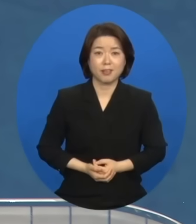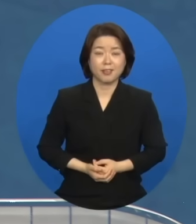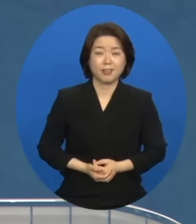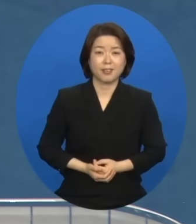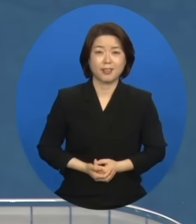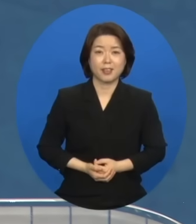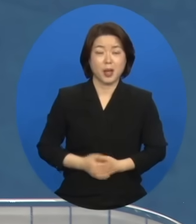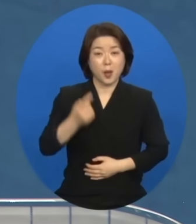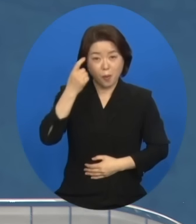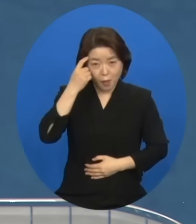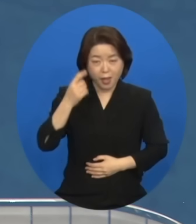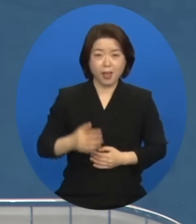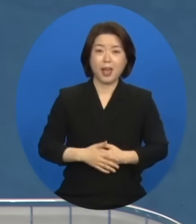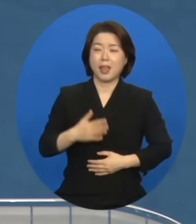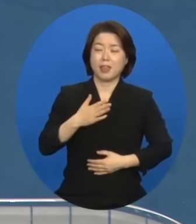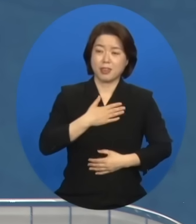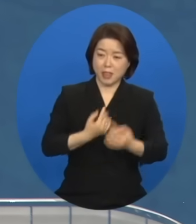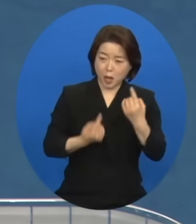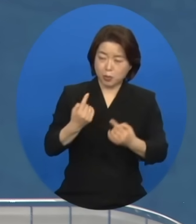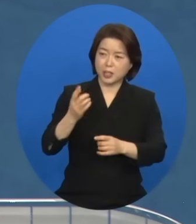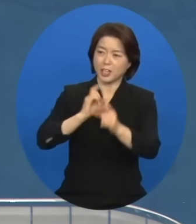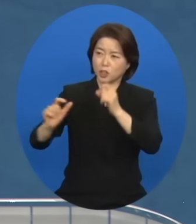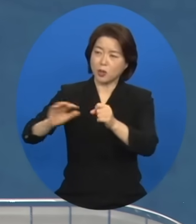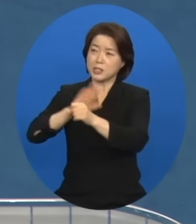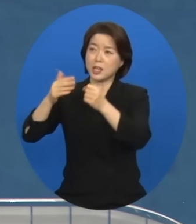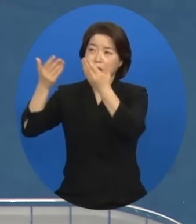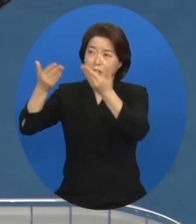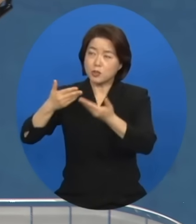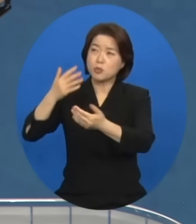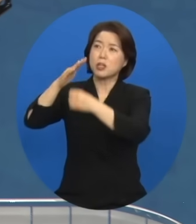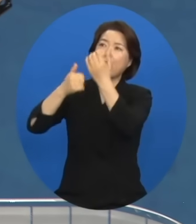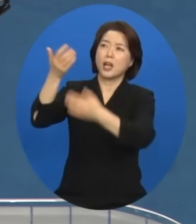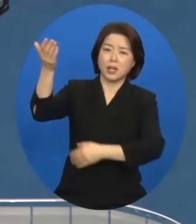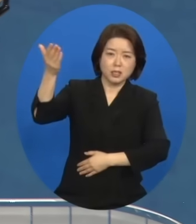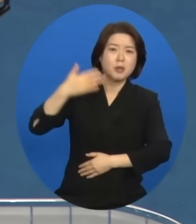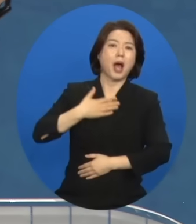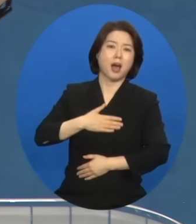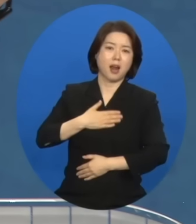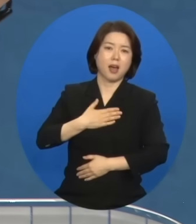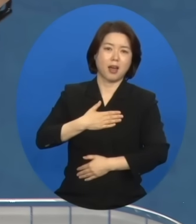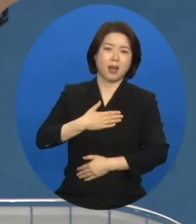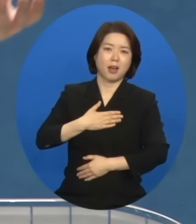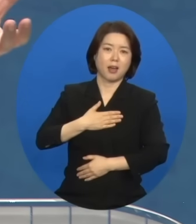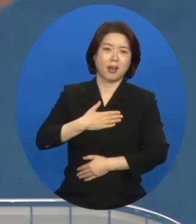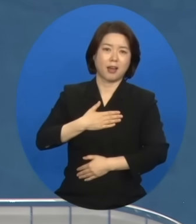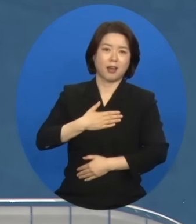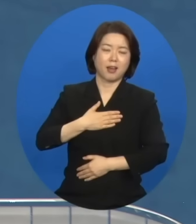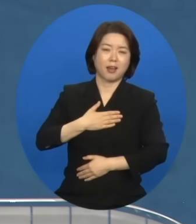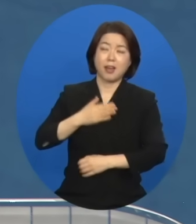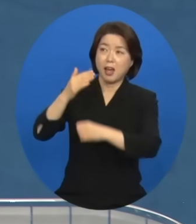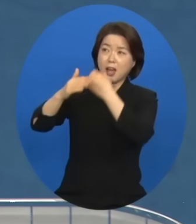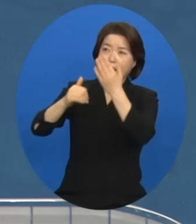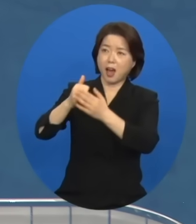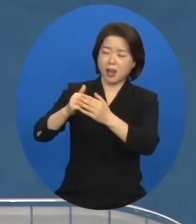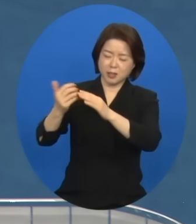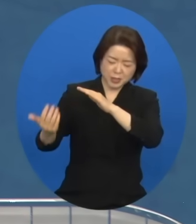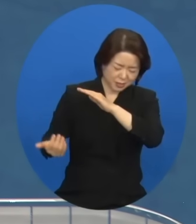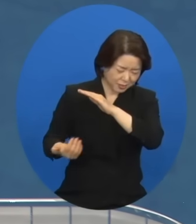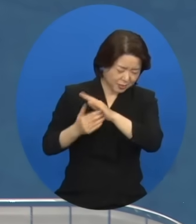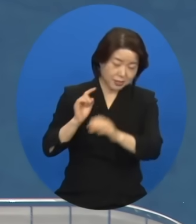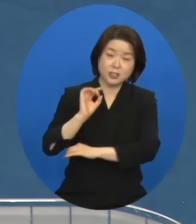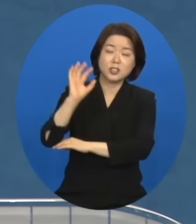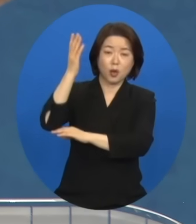왜냐하면 나를 나보다 더 사랑하시는 하나님이신 것을 아니까요. 하나님의 말할 수 없는 영광과